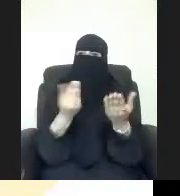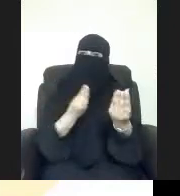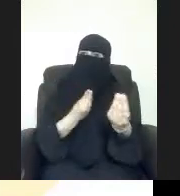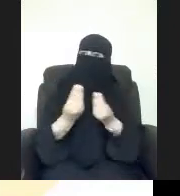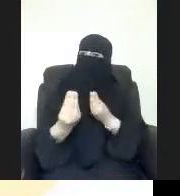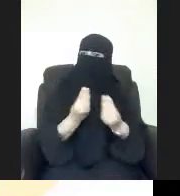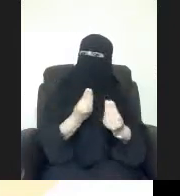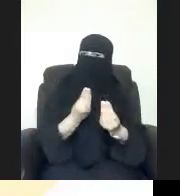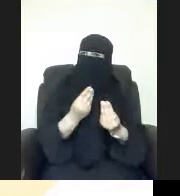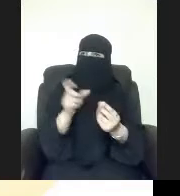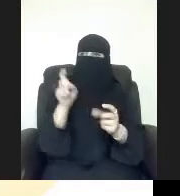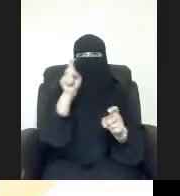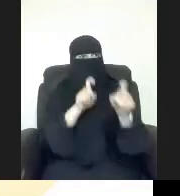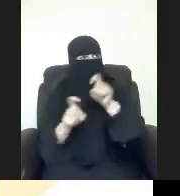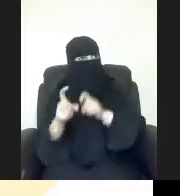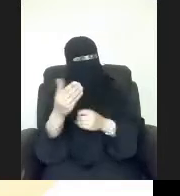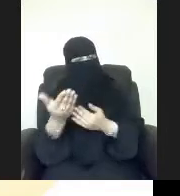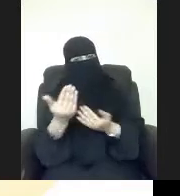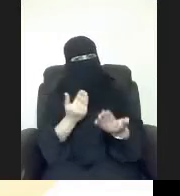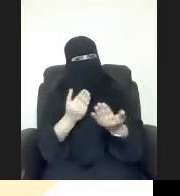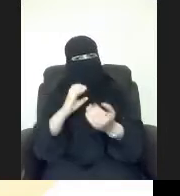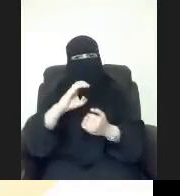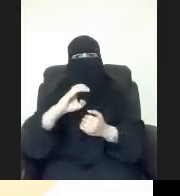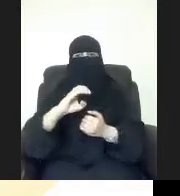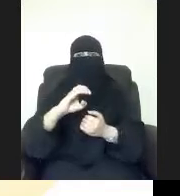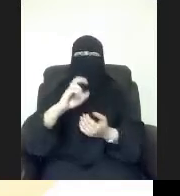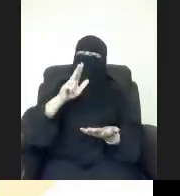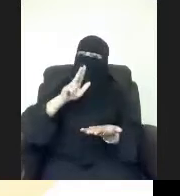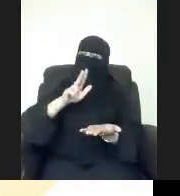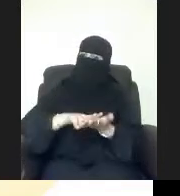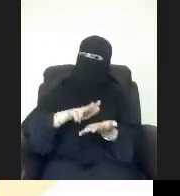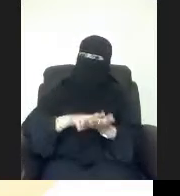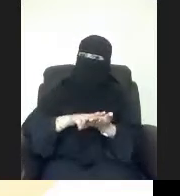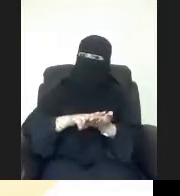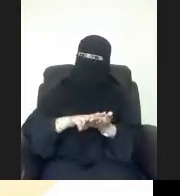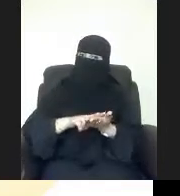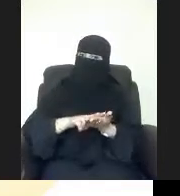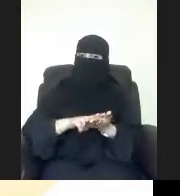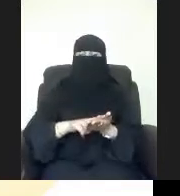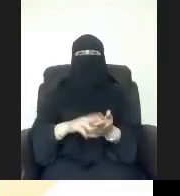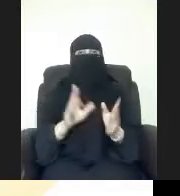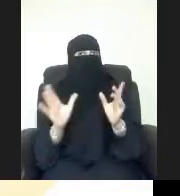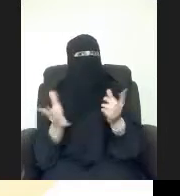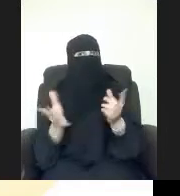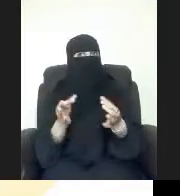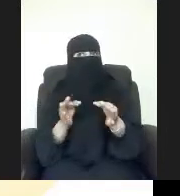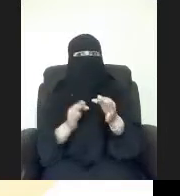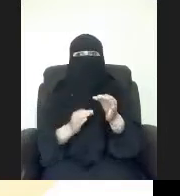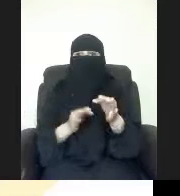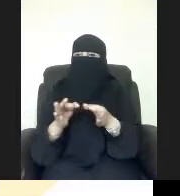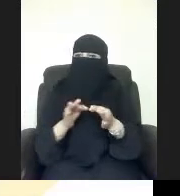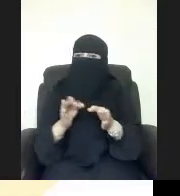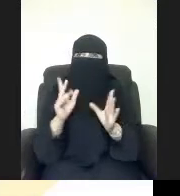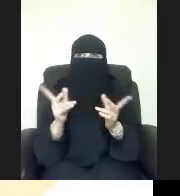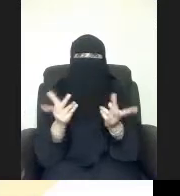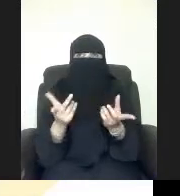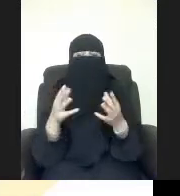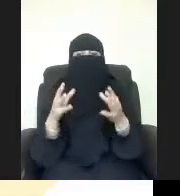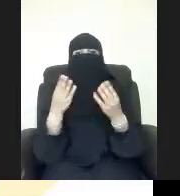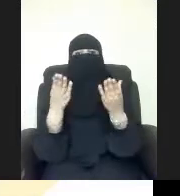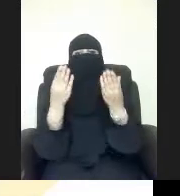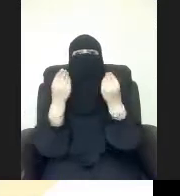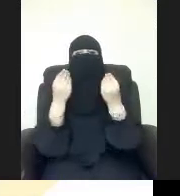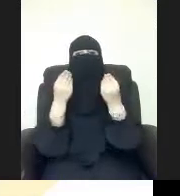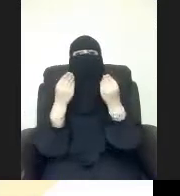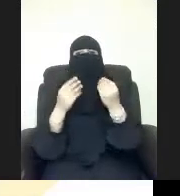مشاركة، سيكون هناك تطبيق استراتيجيات التعلم النشط داخل القاعة، وبذلك يكون